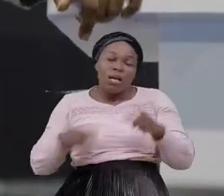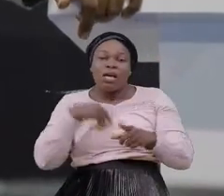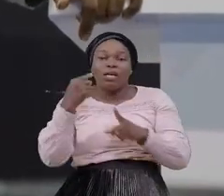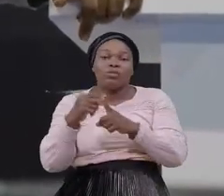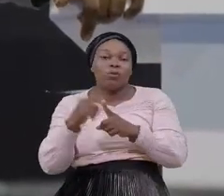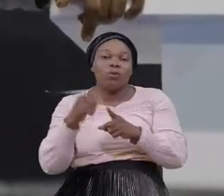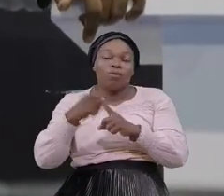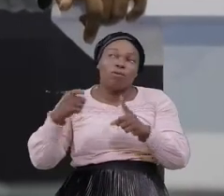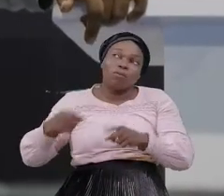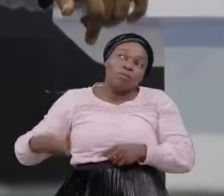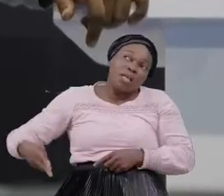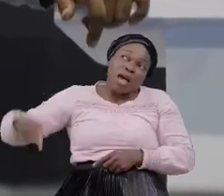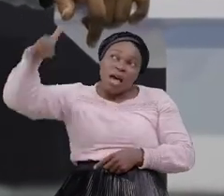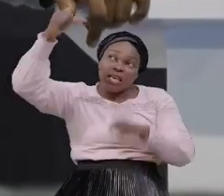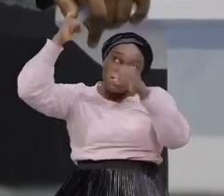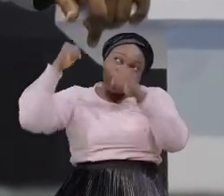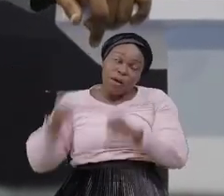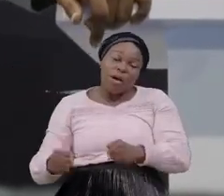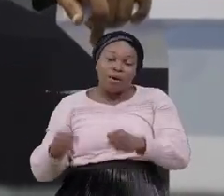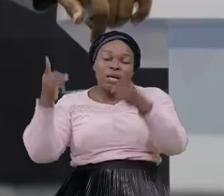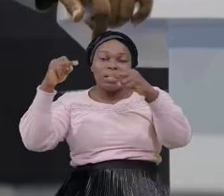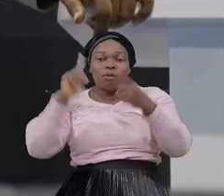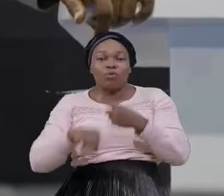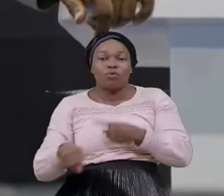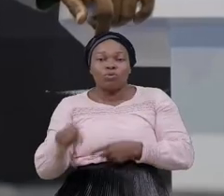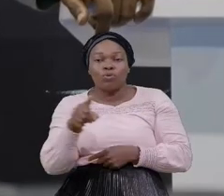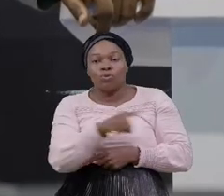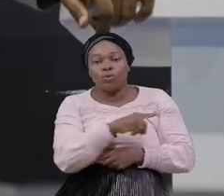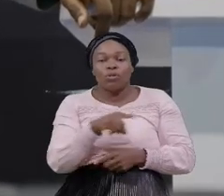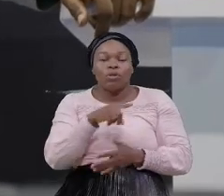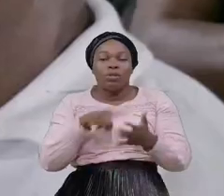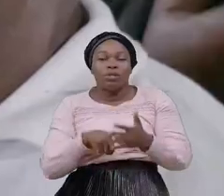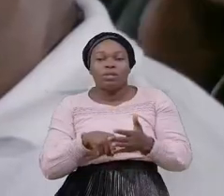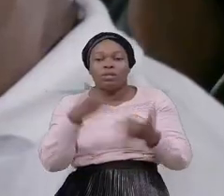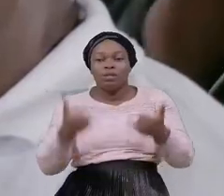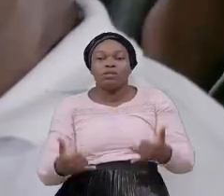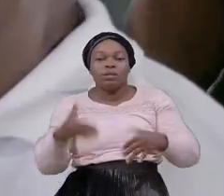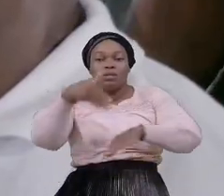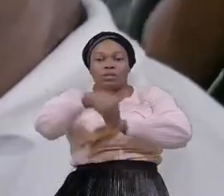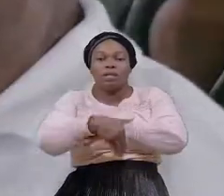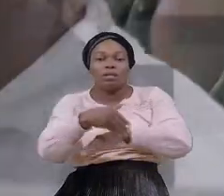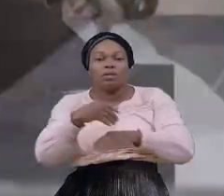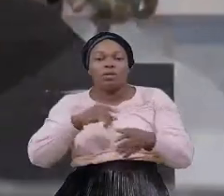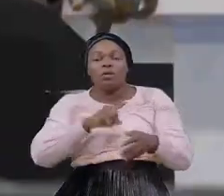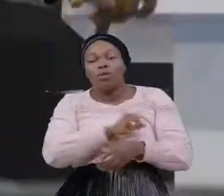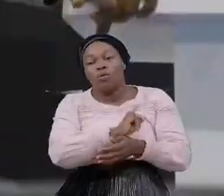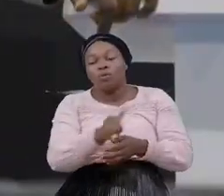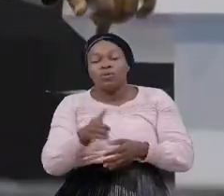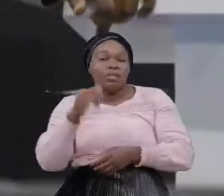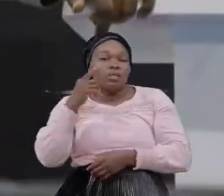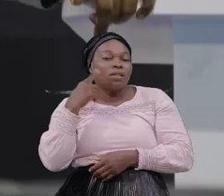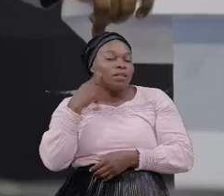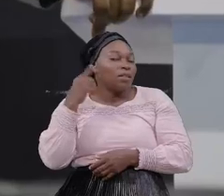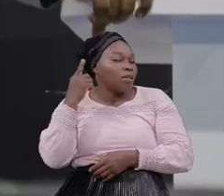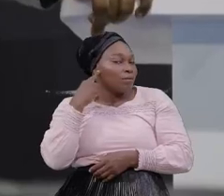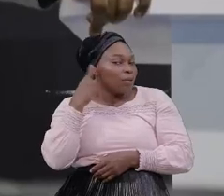et du Roi des Rois. Et comme la parole de la puissance suprême vient à vous ce soir, les oreilles sourdes seront ouvertes. Et